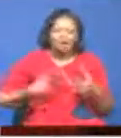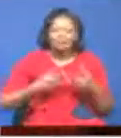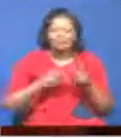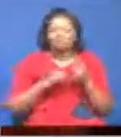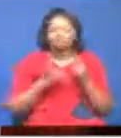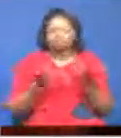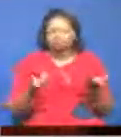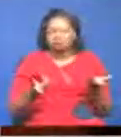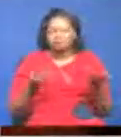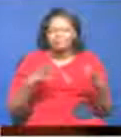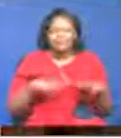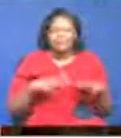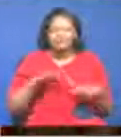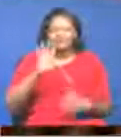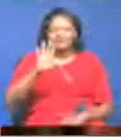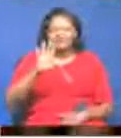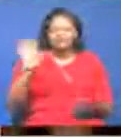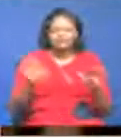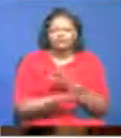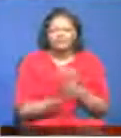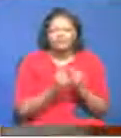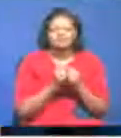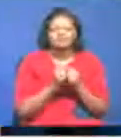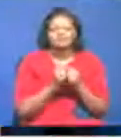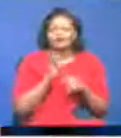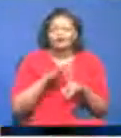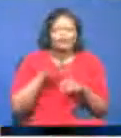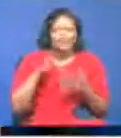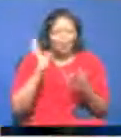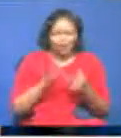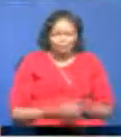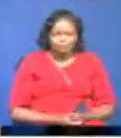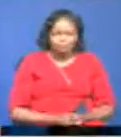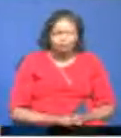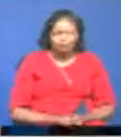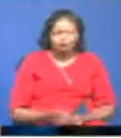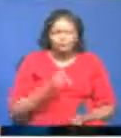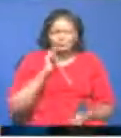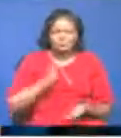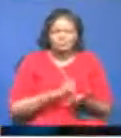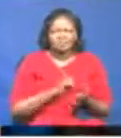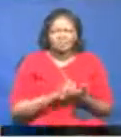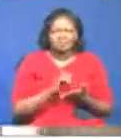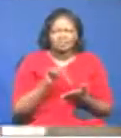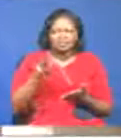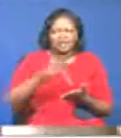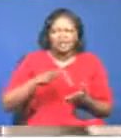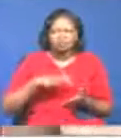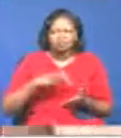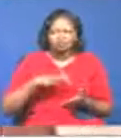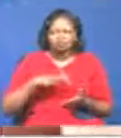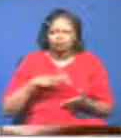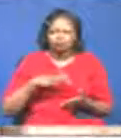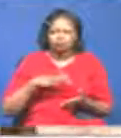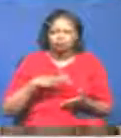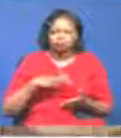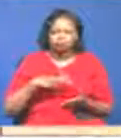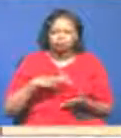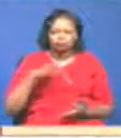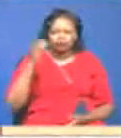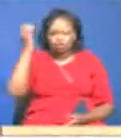kuwa watu 5 kati ya 10 wameathirika pakubwa. Leleit aliongeza kuwa katika sehemu ya Samburu Kaskazini, wanafunzi